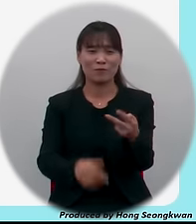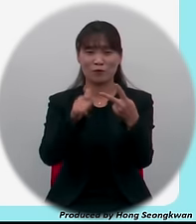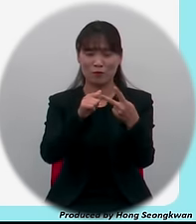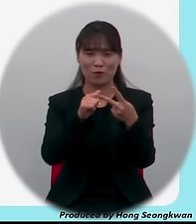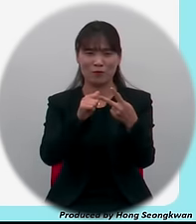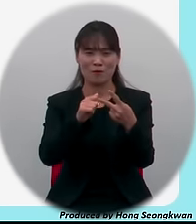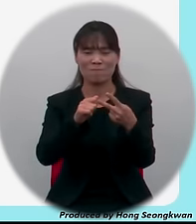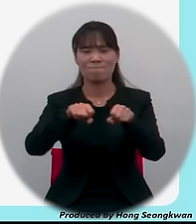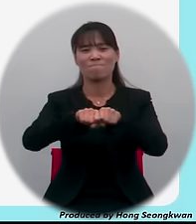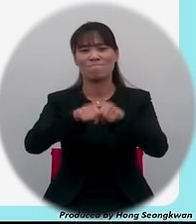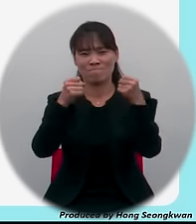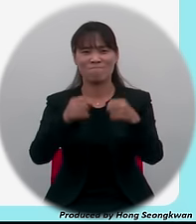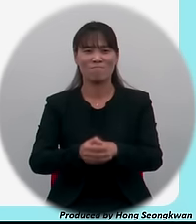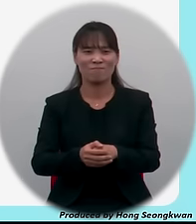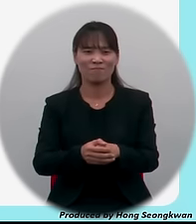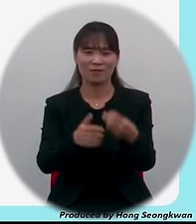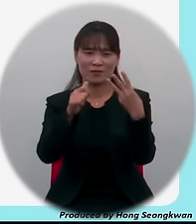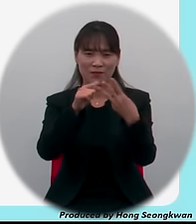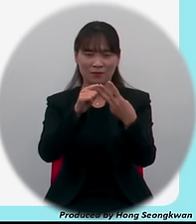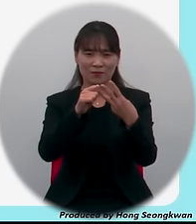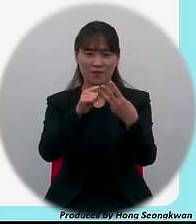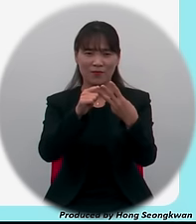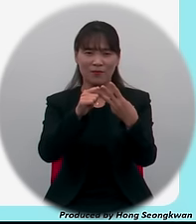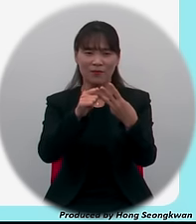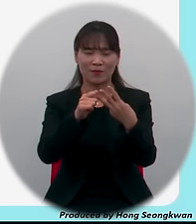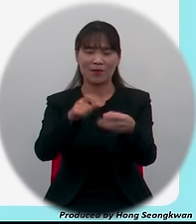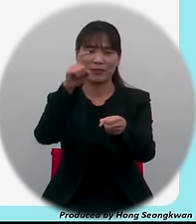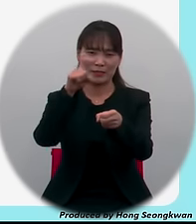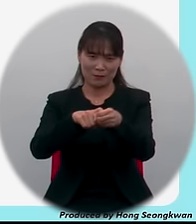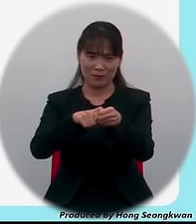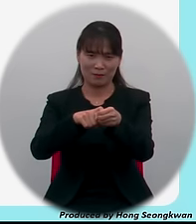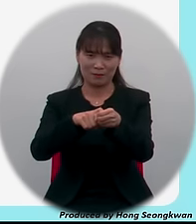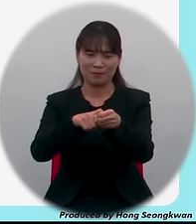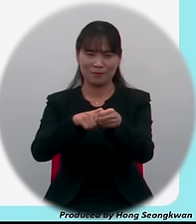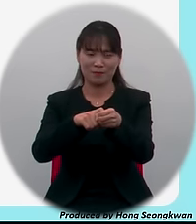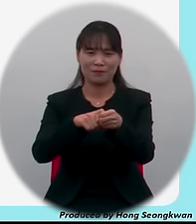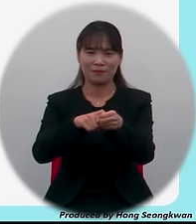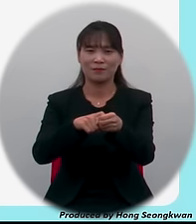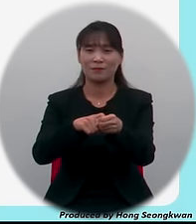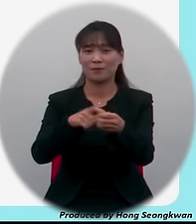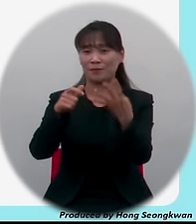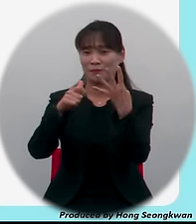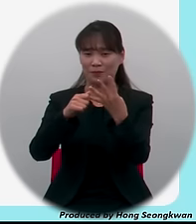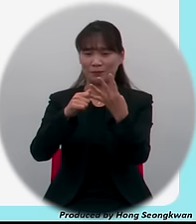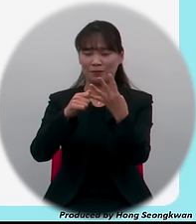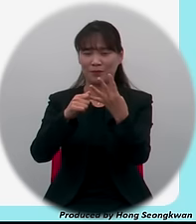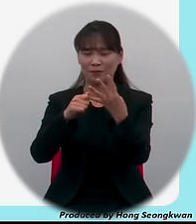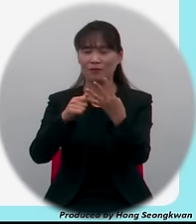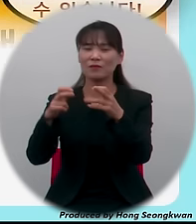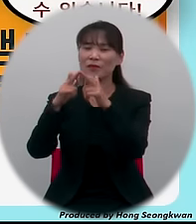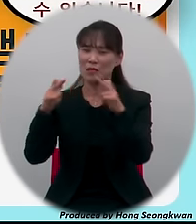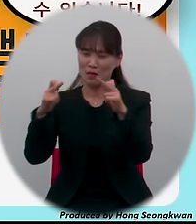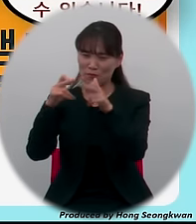스매싱 2번 뽀각 3번 잠근 설정네